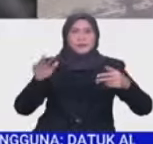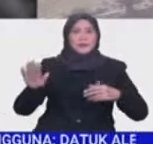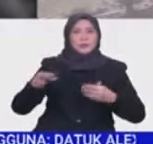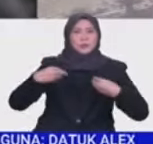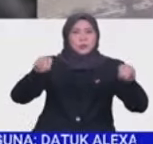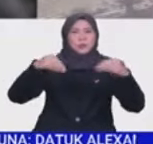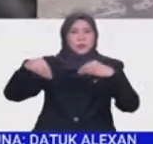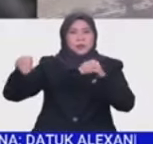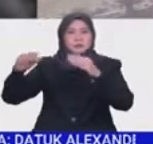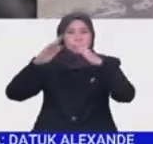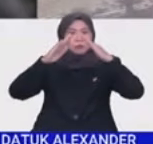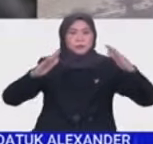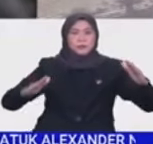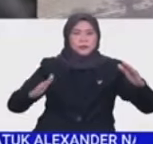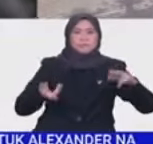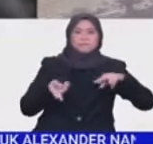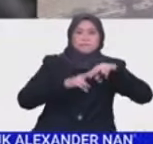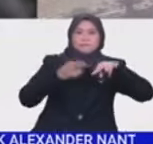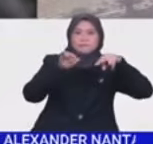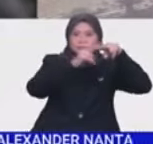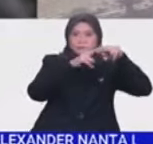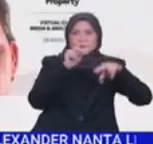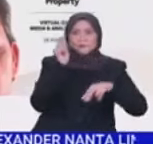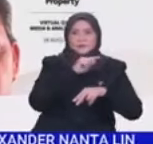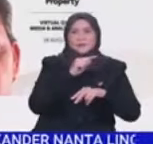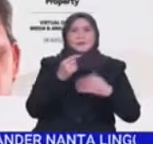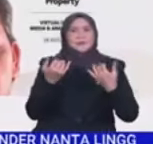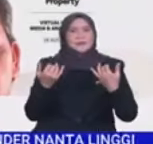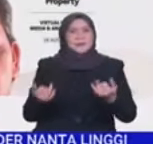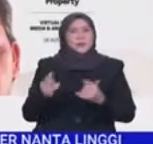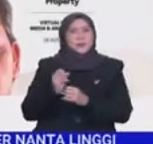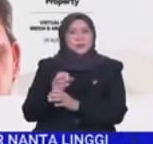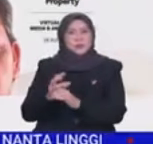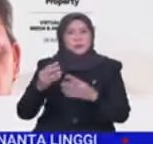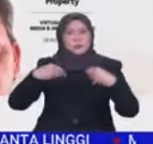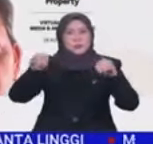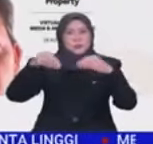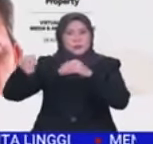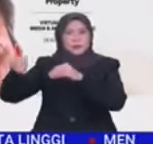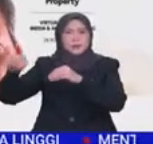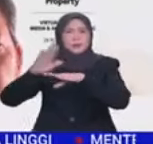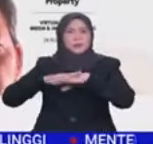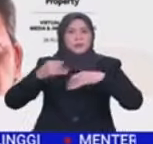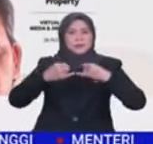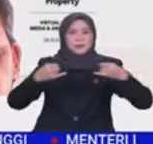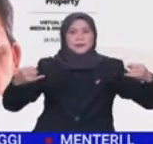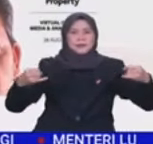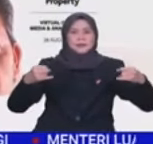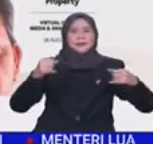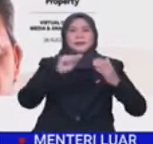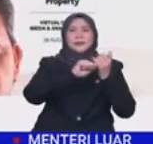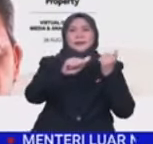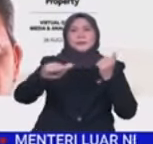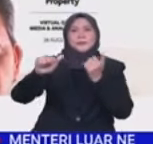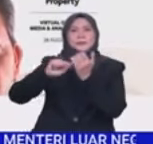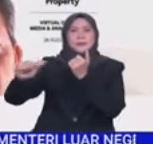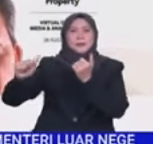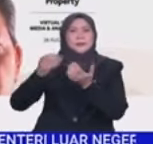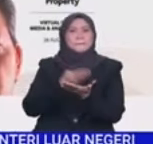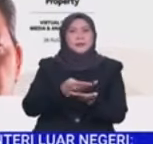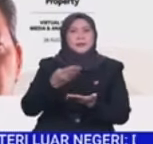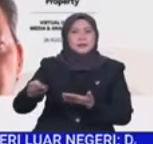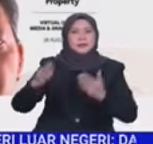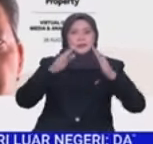jualan produk kediaman meningkat ketara, didorong usaha pemasaran dalam talian serta kempen pemilikan